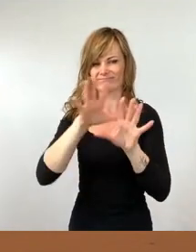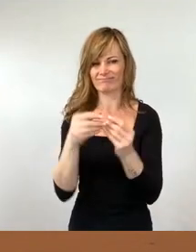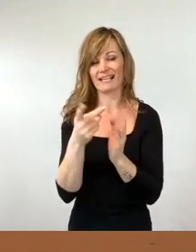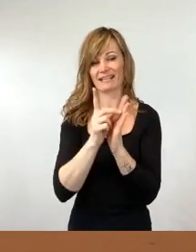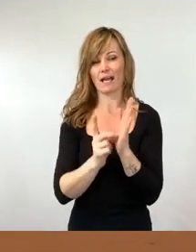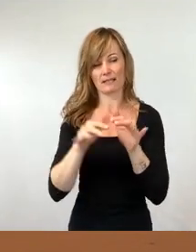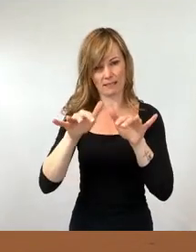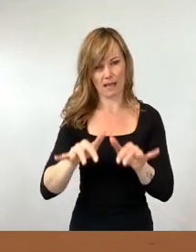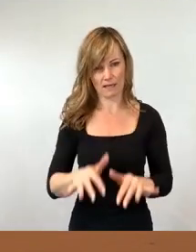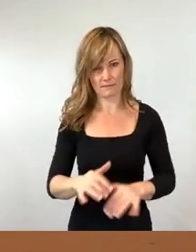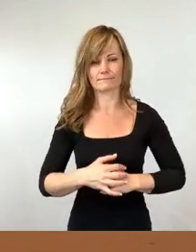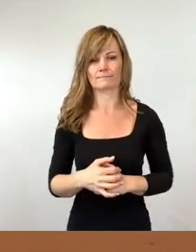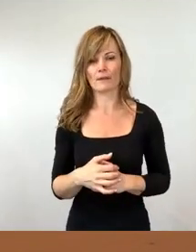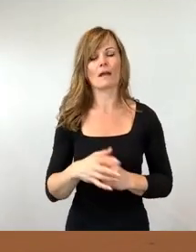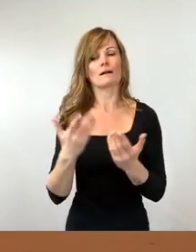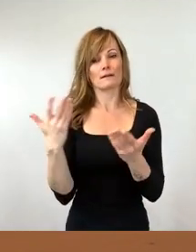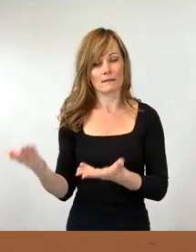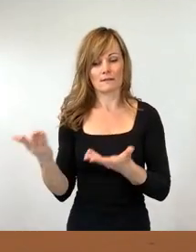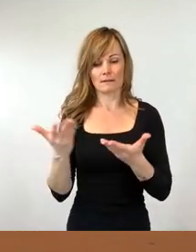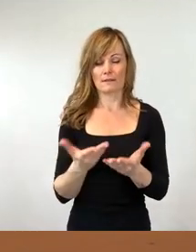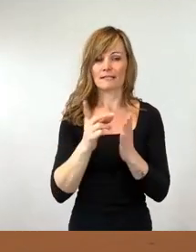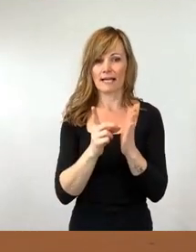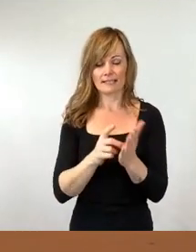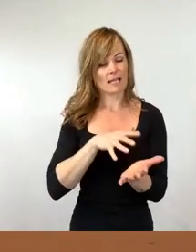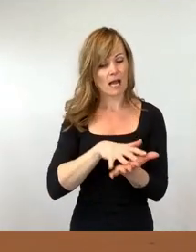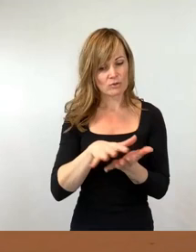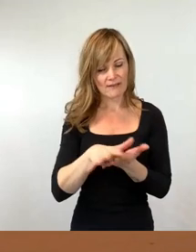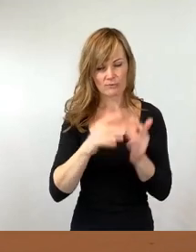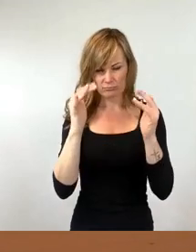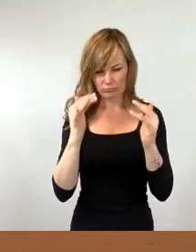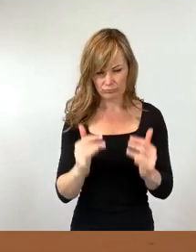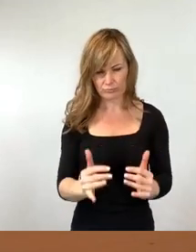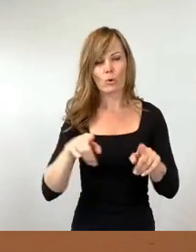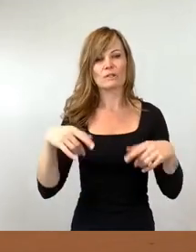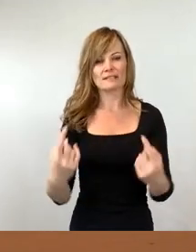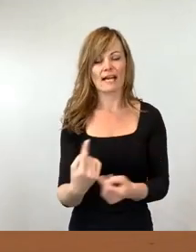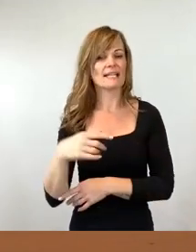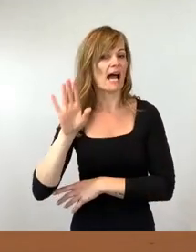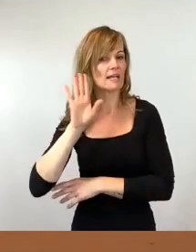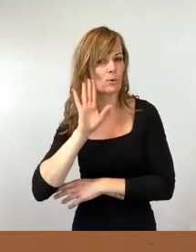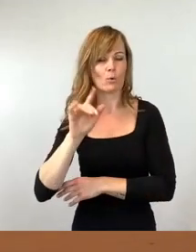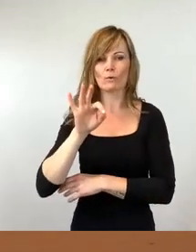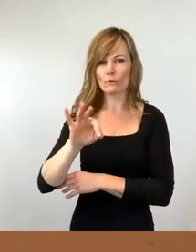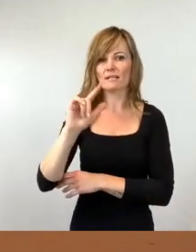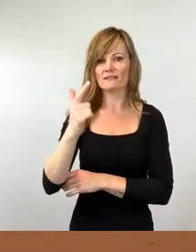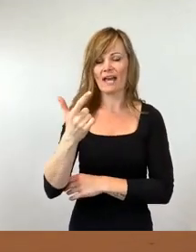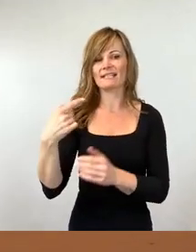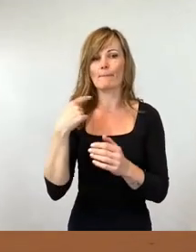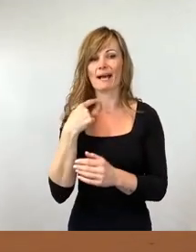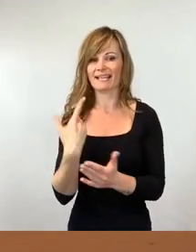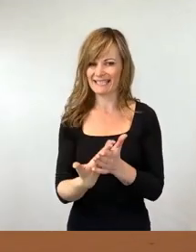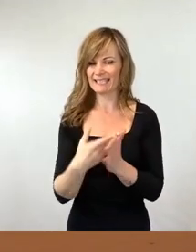ausgewertet und sollten die Grundlage für die Anhörung am 2. Mai sein. Ich will an dieser Stelle noch einmal ausdrücklich